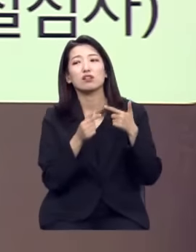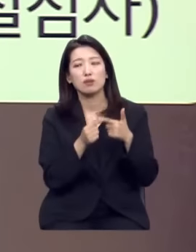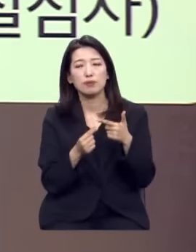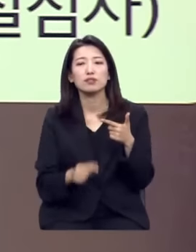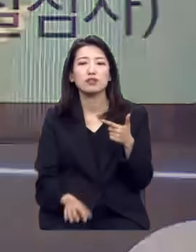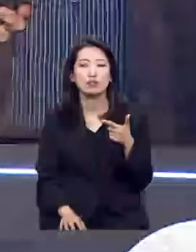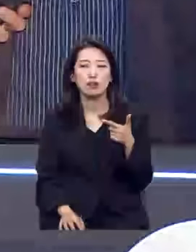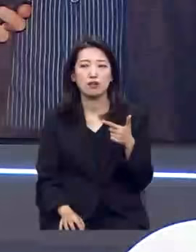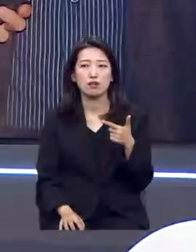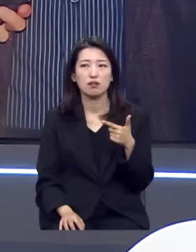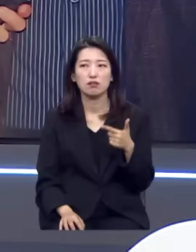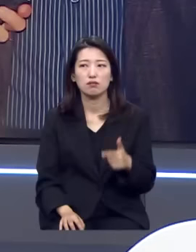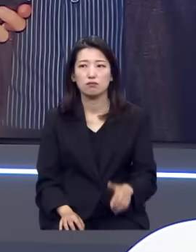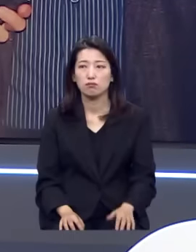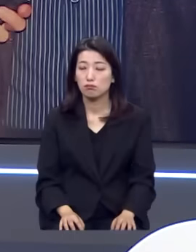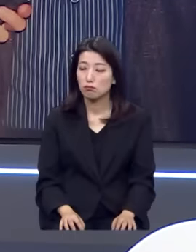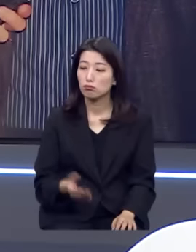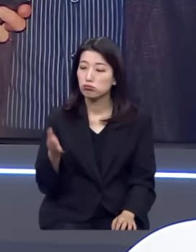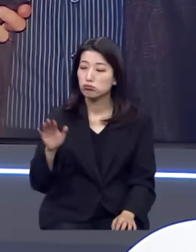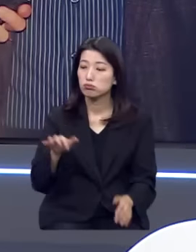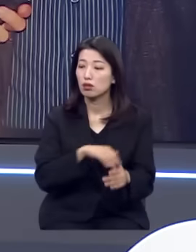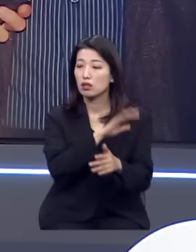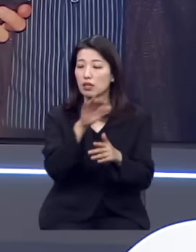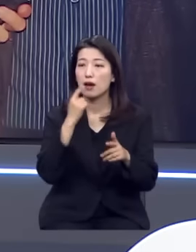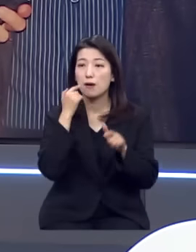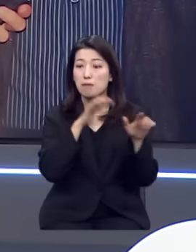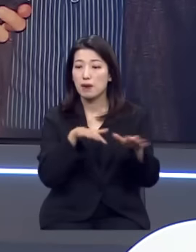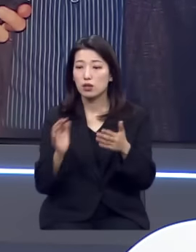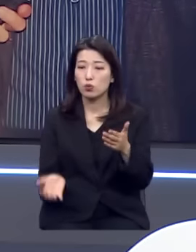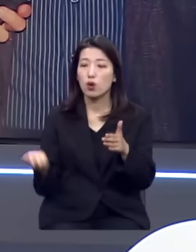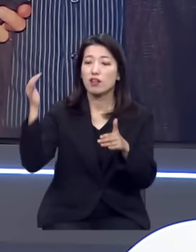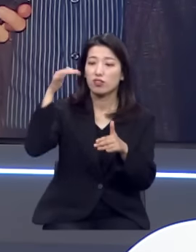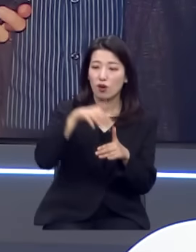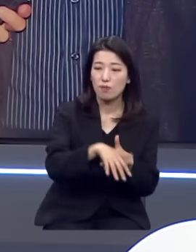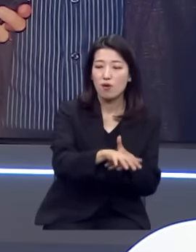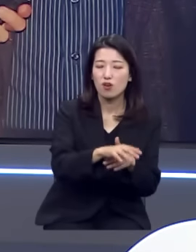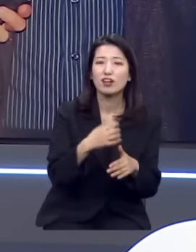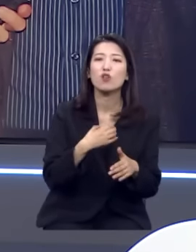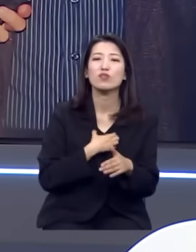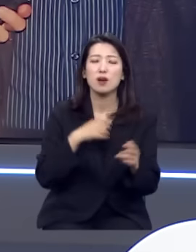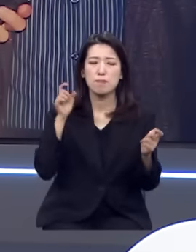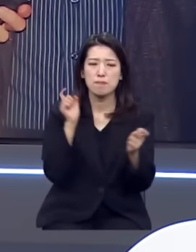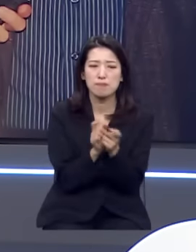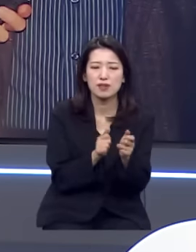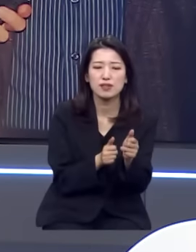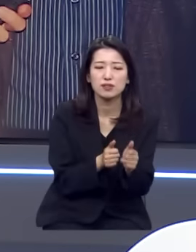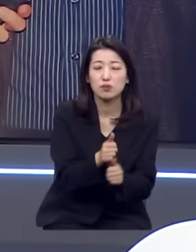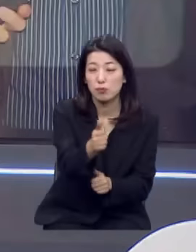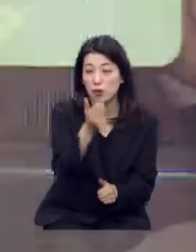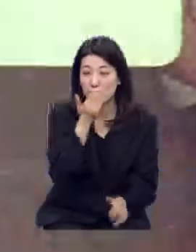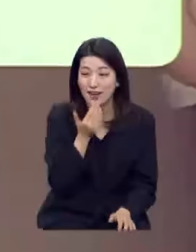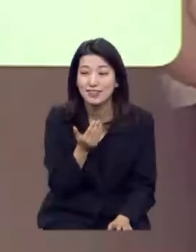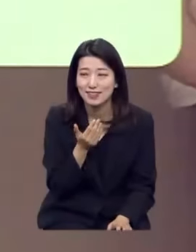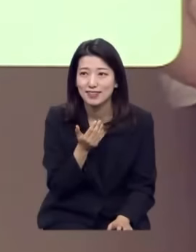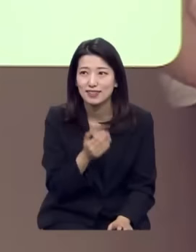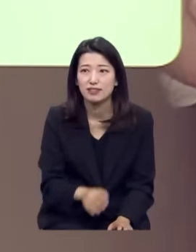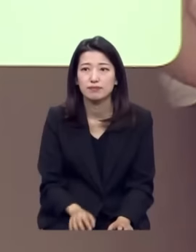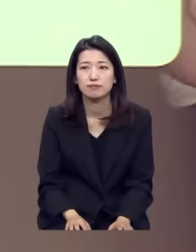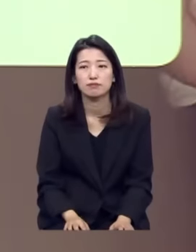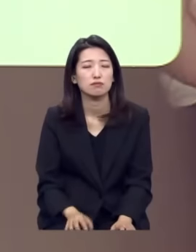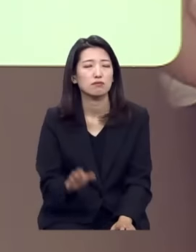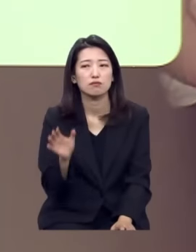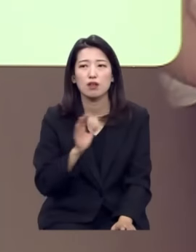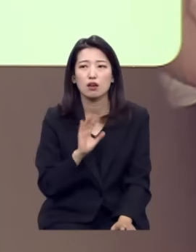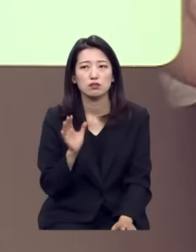그래서이 기자가 근데 그 여섯 번째 파도 다 타고 넘을 거잖아요라고 얘기를 했더니 글쎄요 파도에 죽을